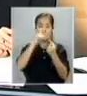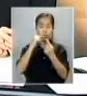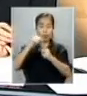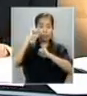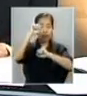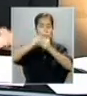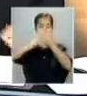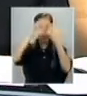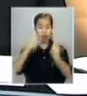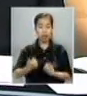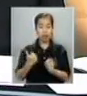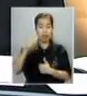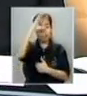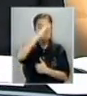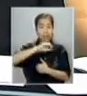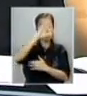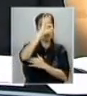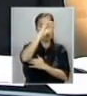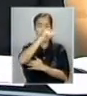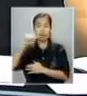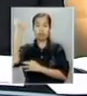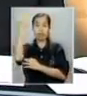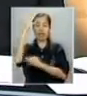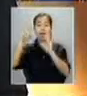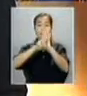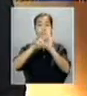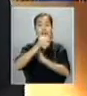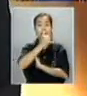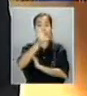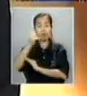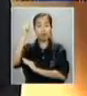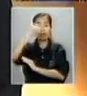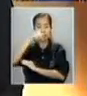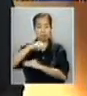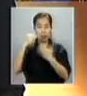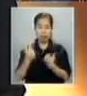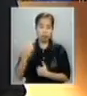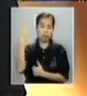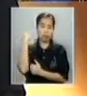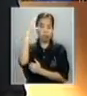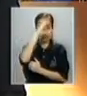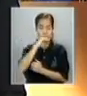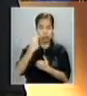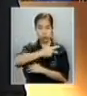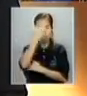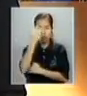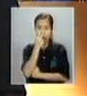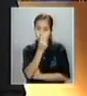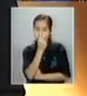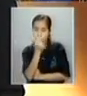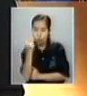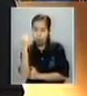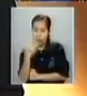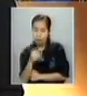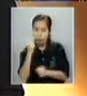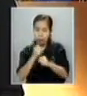วเพิ่มตั้งแต่3ทุ่มถึง5นาฬิกาของเช้าวันใหม่ตลอดทั้งคืนที่ผ่านมาทีวีไทยได้ไปติดตามดูการลา